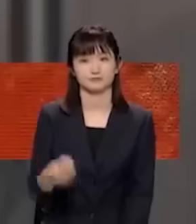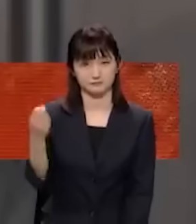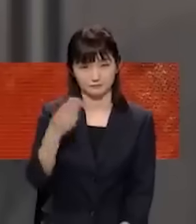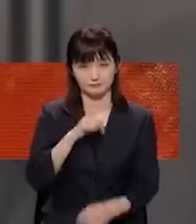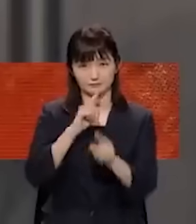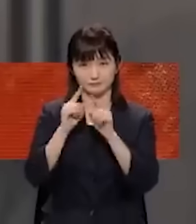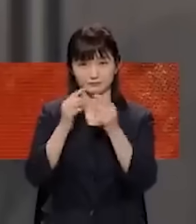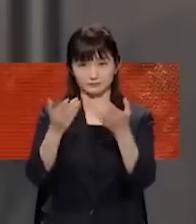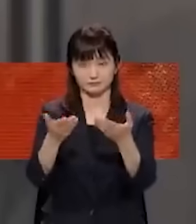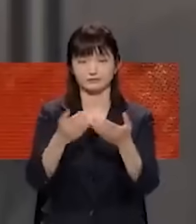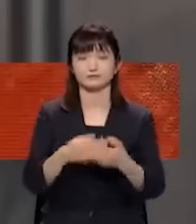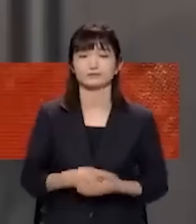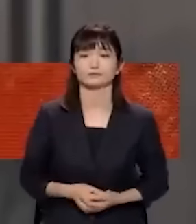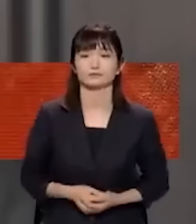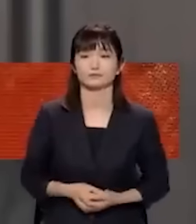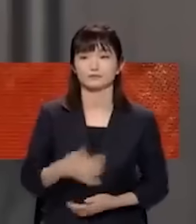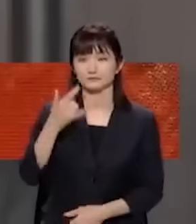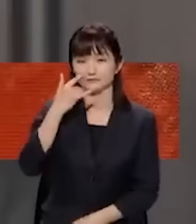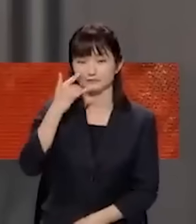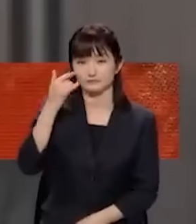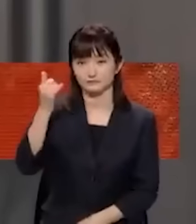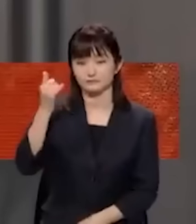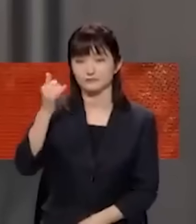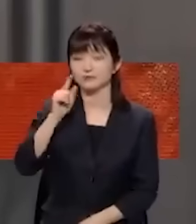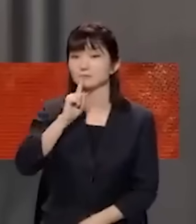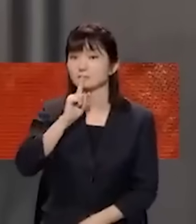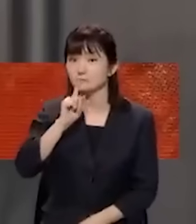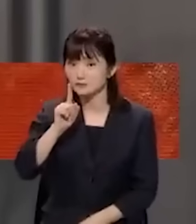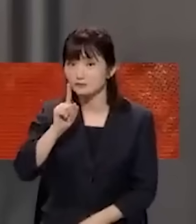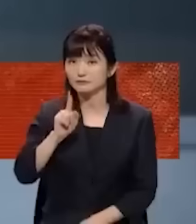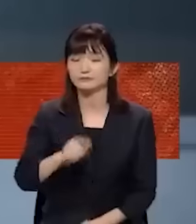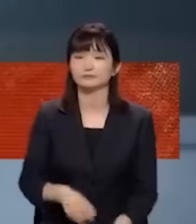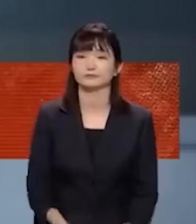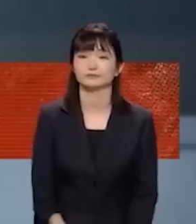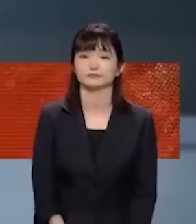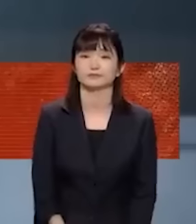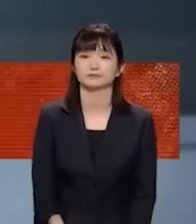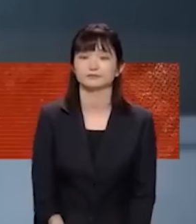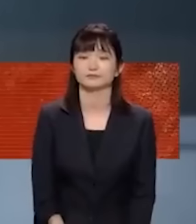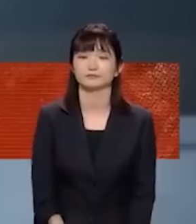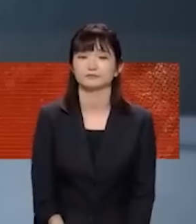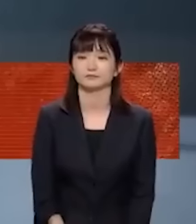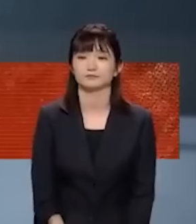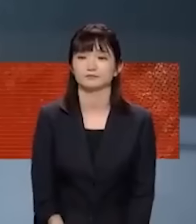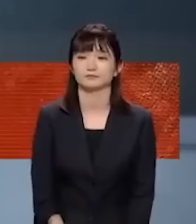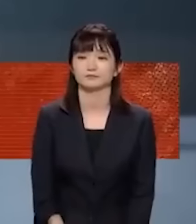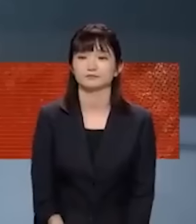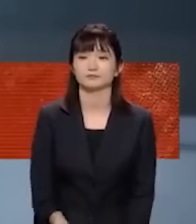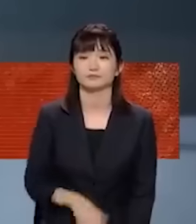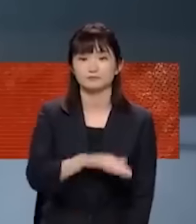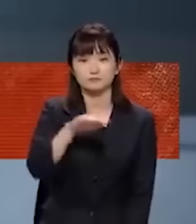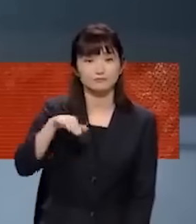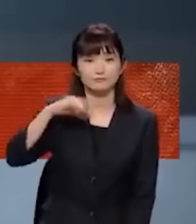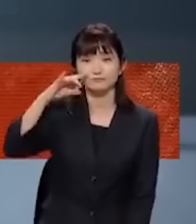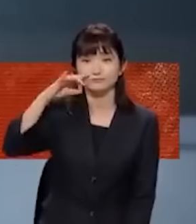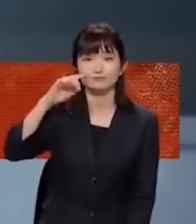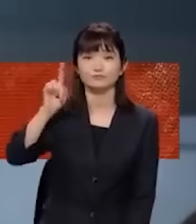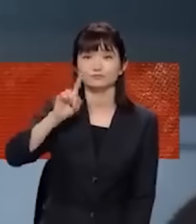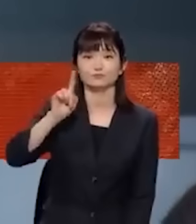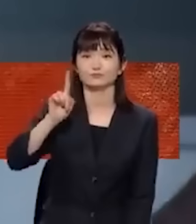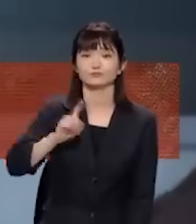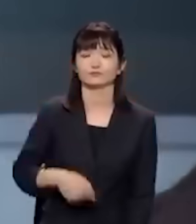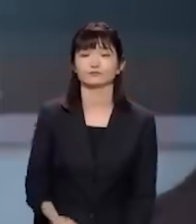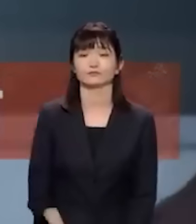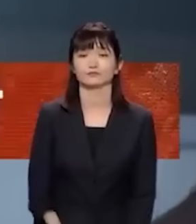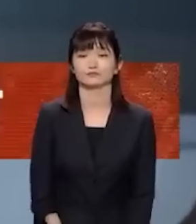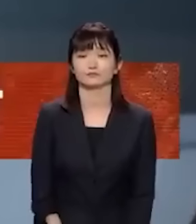이거는 그 학부모님의 주장입니다 자 그렇다면 저희가 또 궁금한 것이